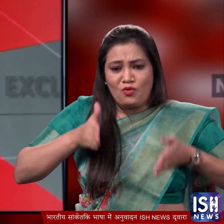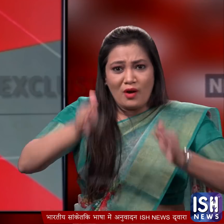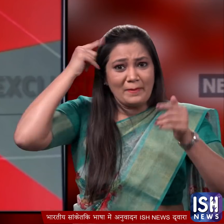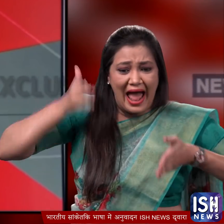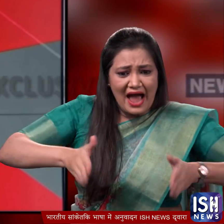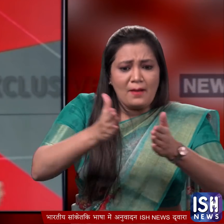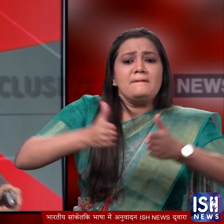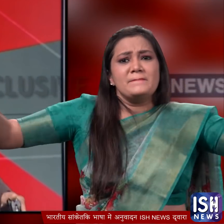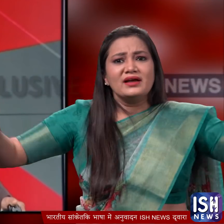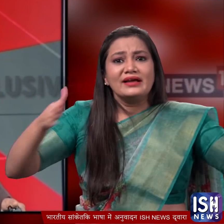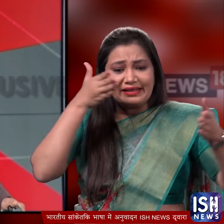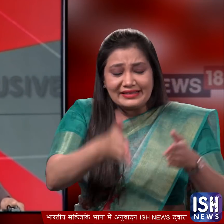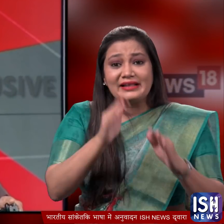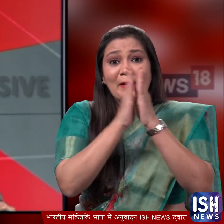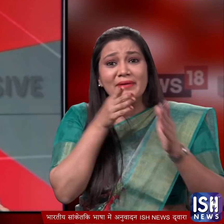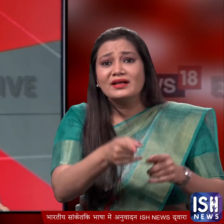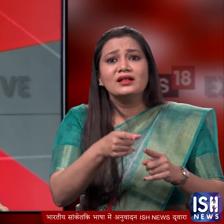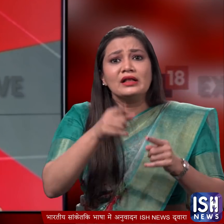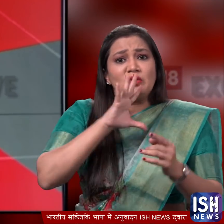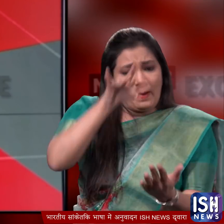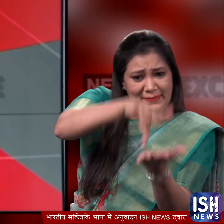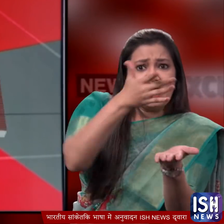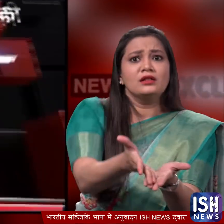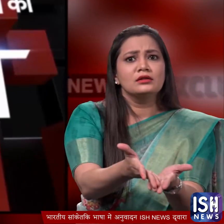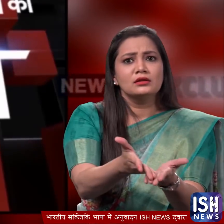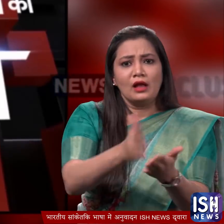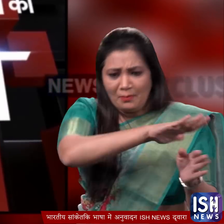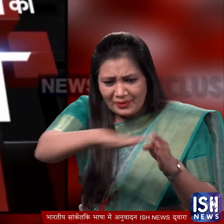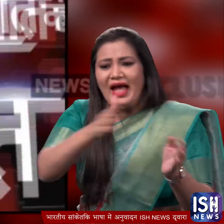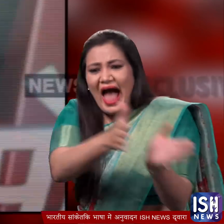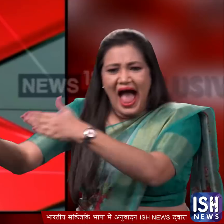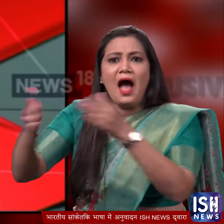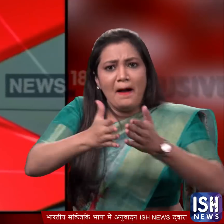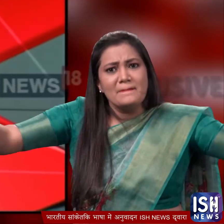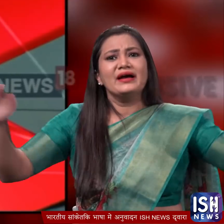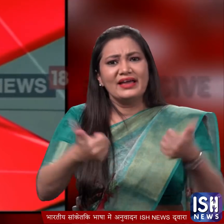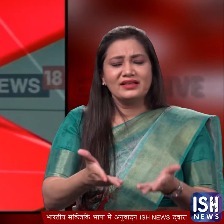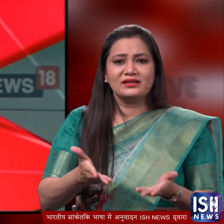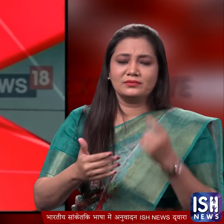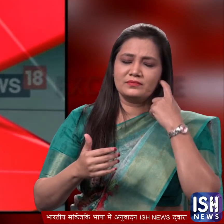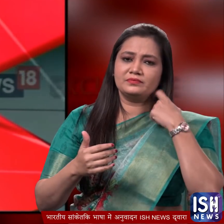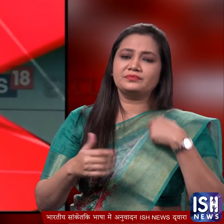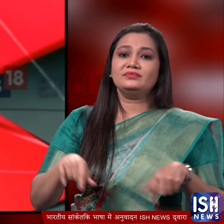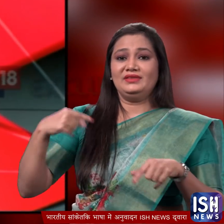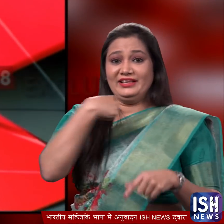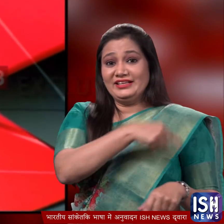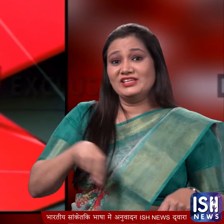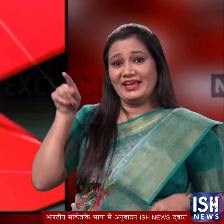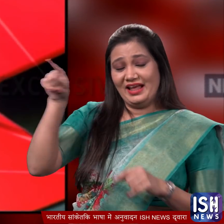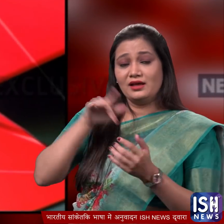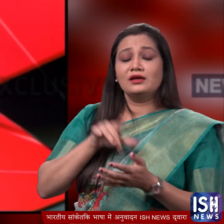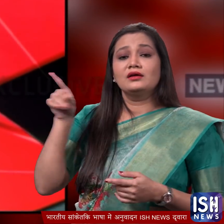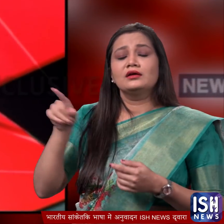बढ़ाई जानी है। अभी जिस मंदिर को हटाने पर विवाद है, वो तो सड़क के बीच में ही था। खुद को बेनकाब होने से बचाने के लिए चीन